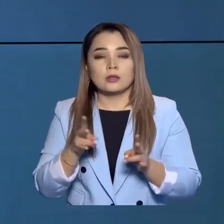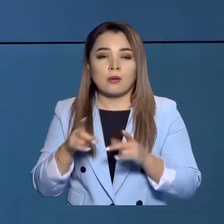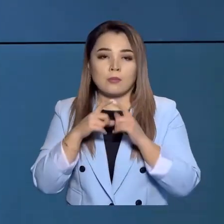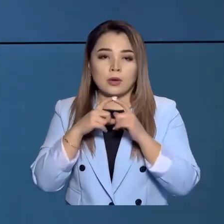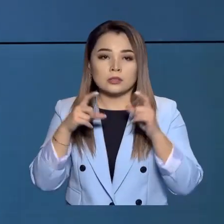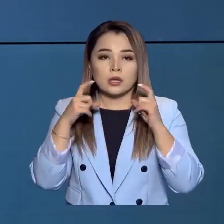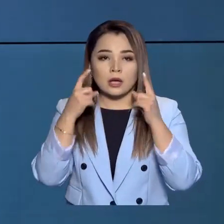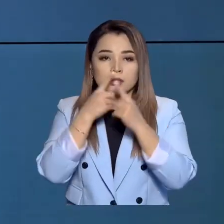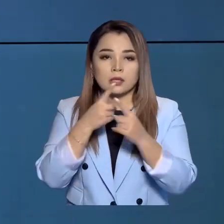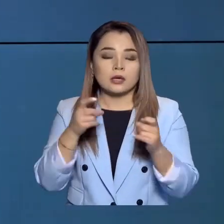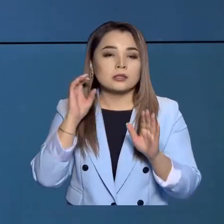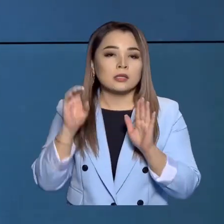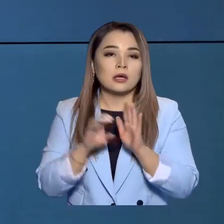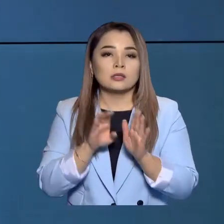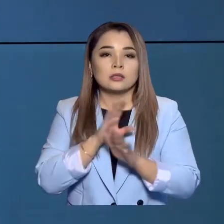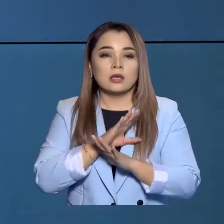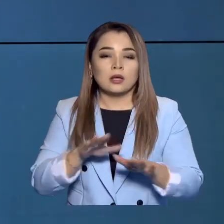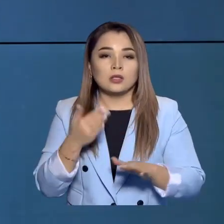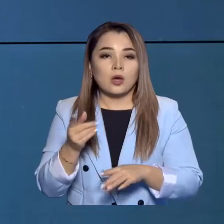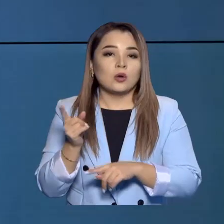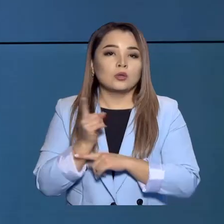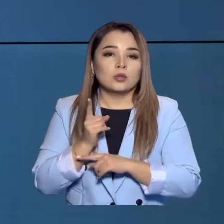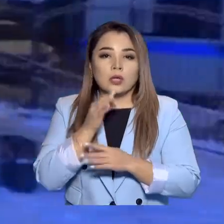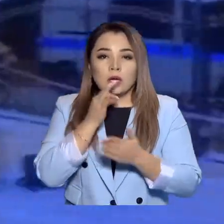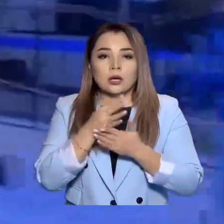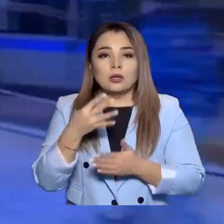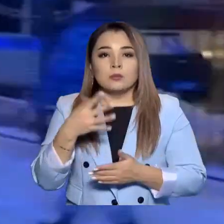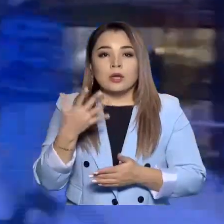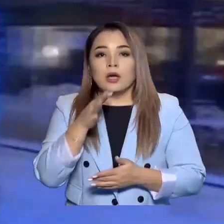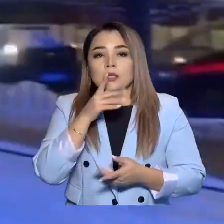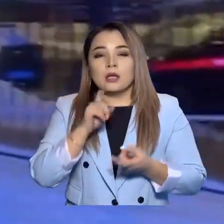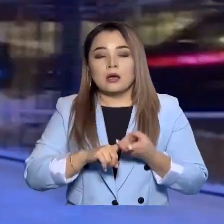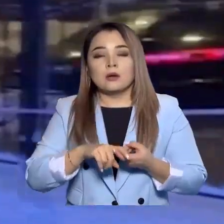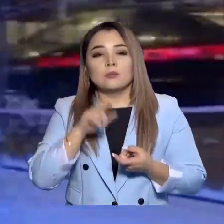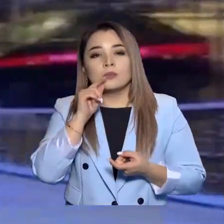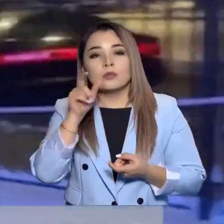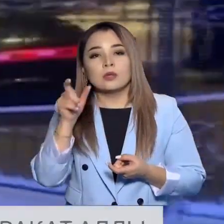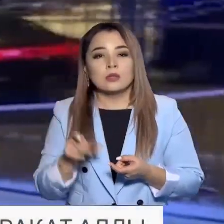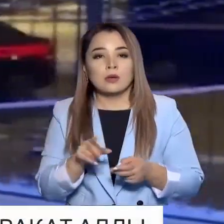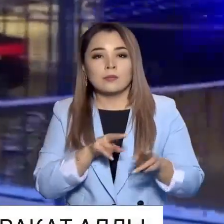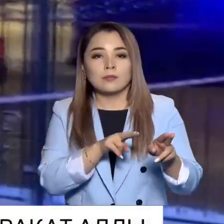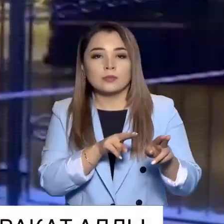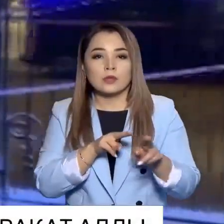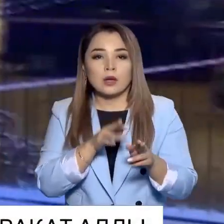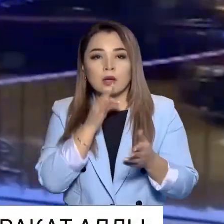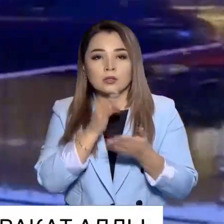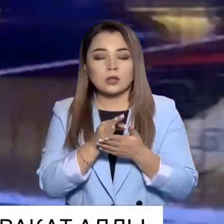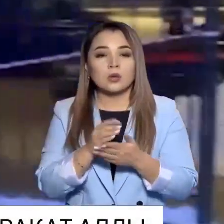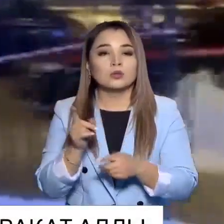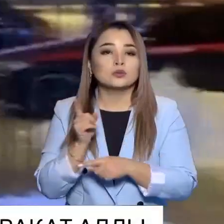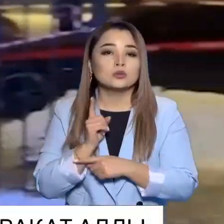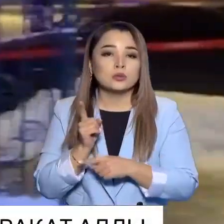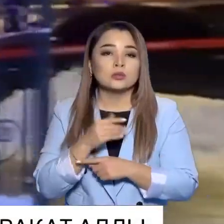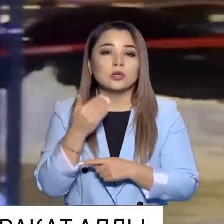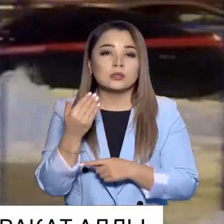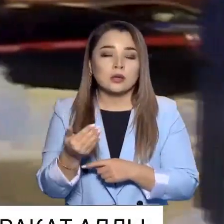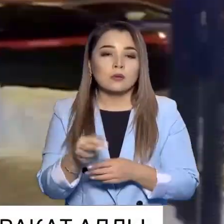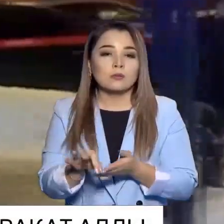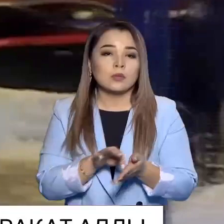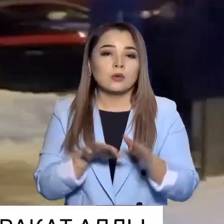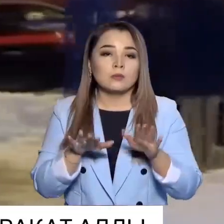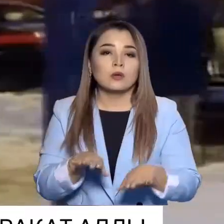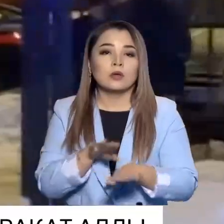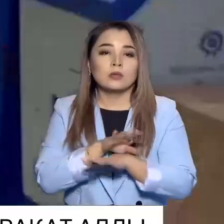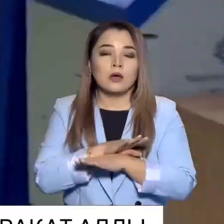туралы ескертуді елемей, күзетшімен сөзге келген 45 жастағы ер адам тапаншадан оқ жаудыра бастаған. Күзетші шол жерде қайтыс болды. Сонымен